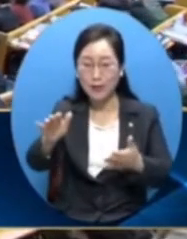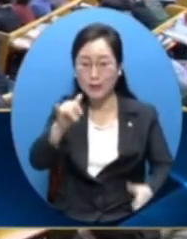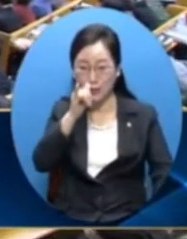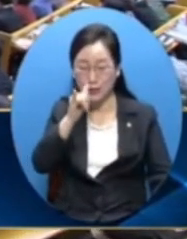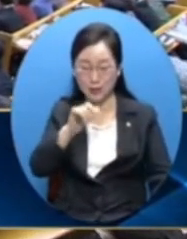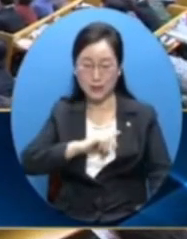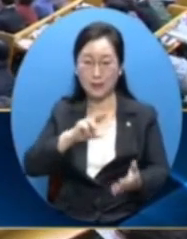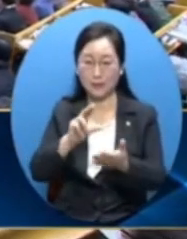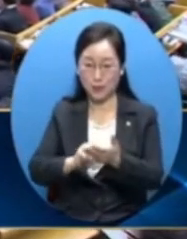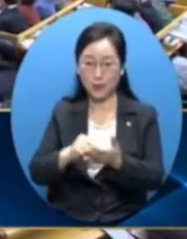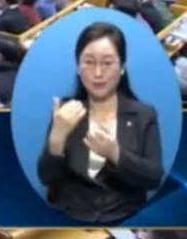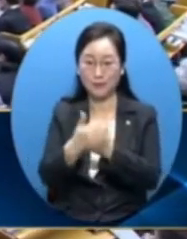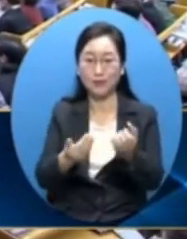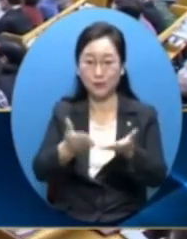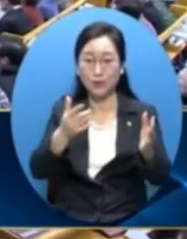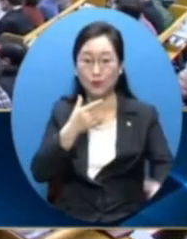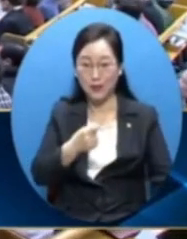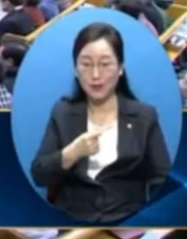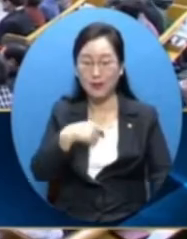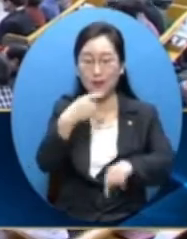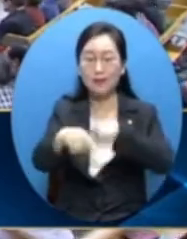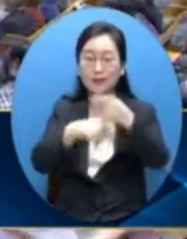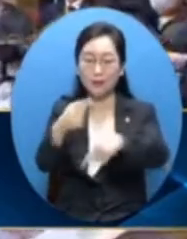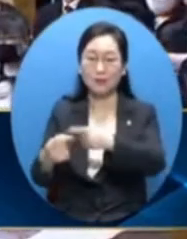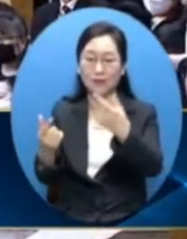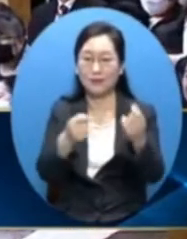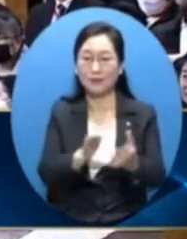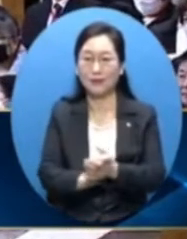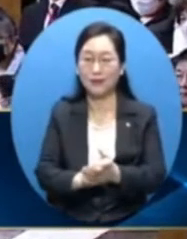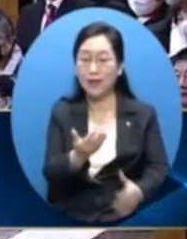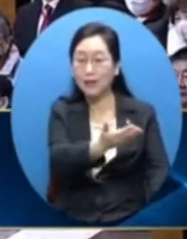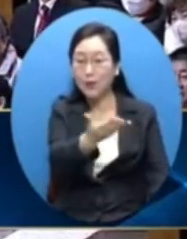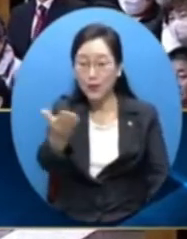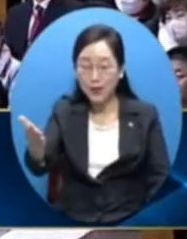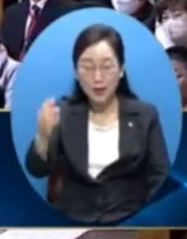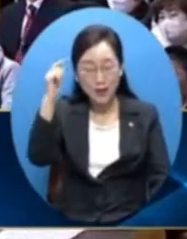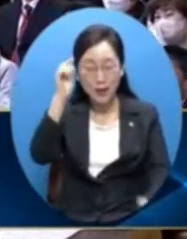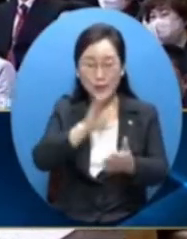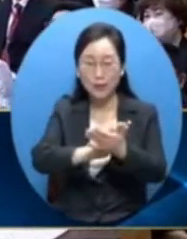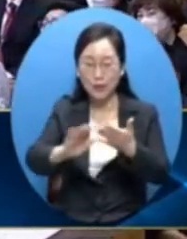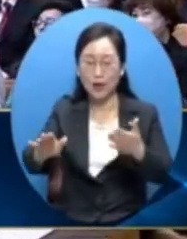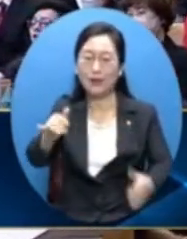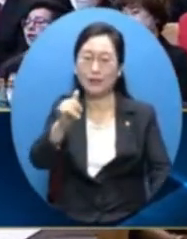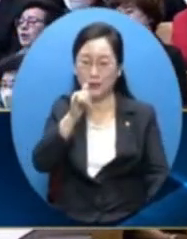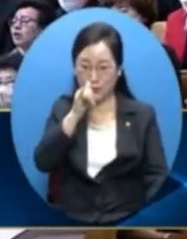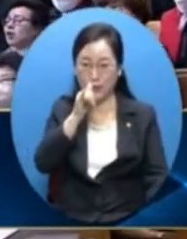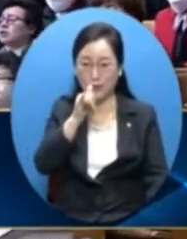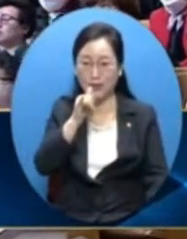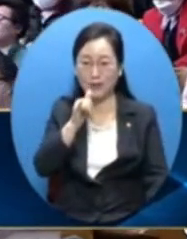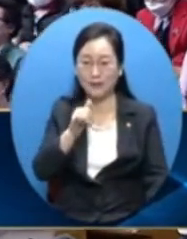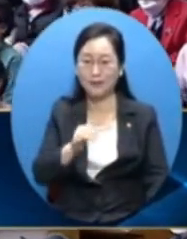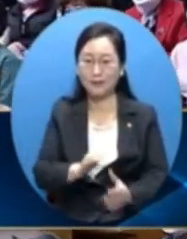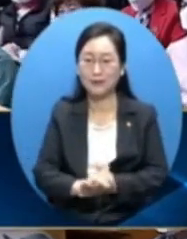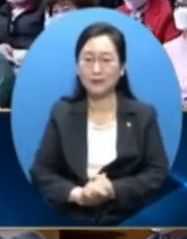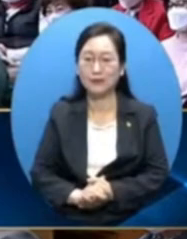제목으로 말씀을 오늘 나누기 원합니다. 제목을 한번 크게 따라해 주시기 바랍니다. 너희에게 평강이 있을지어다.